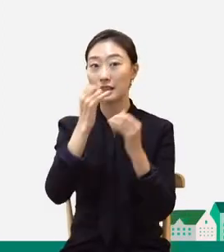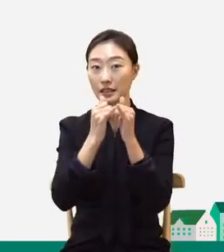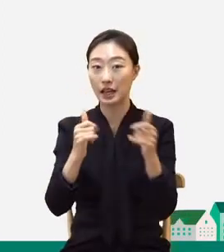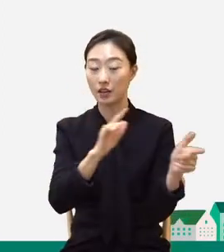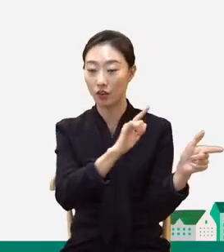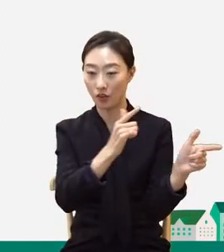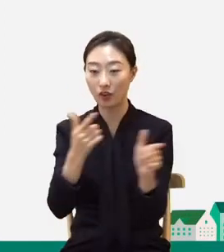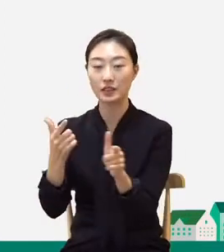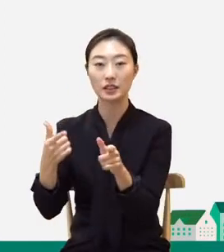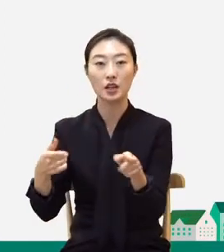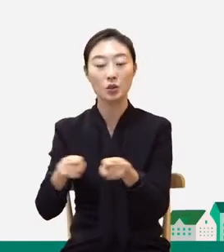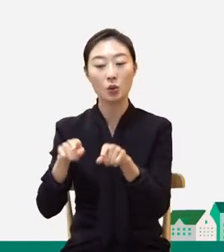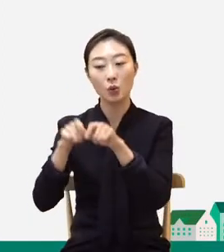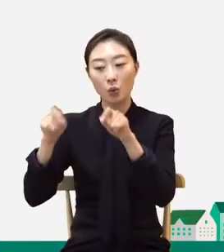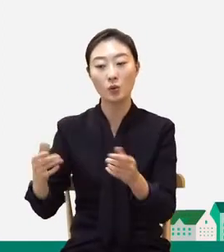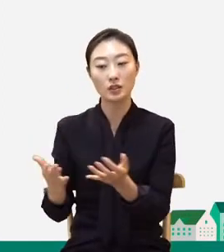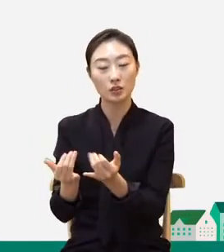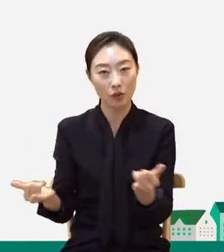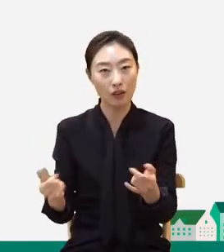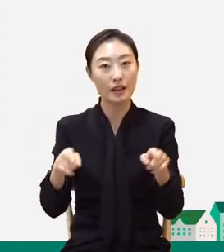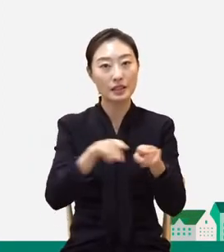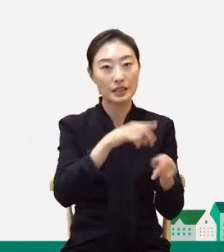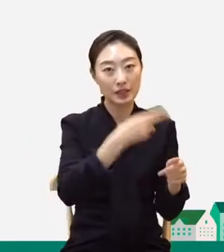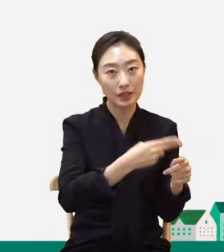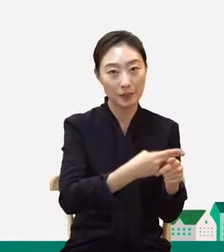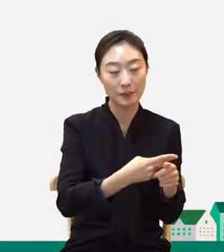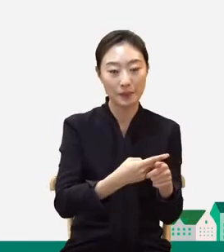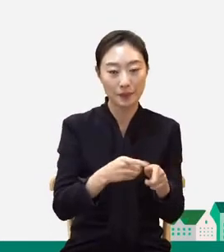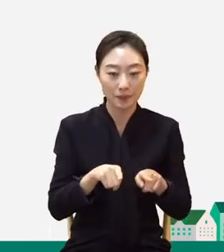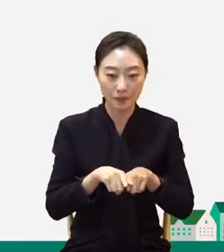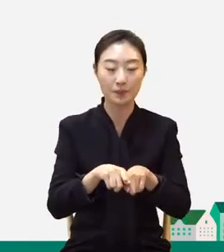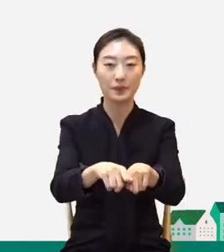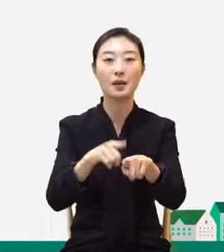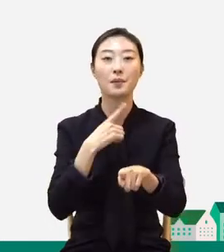같은 동료지원과 선생님과 함께 움직이며 수행했습니다.